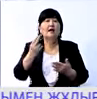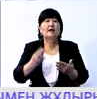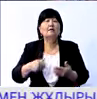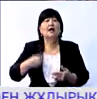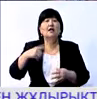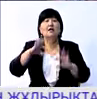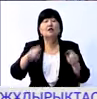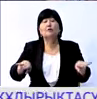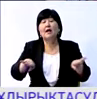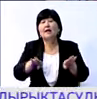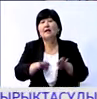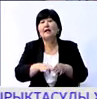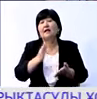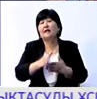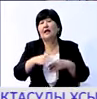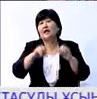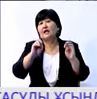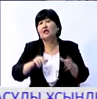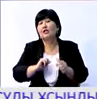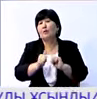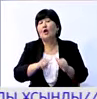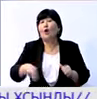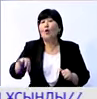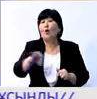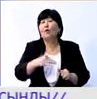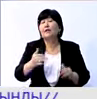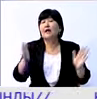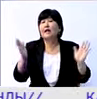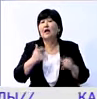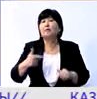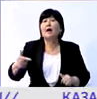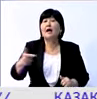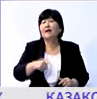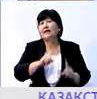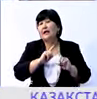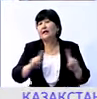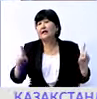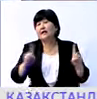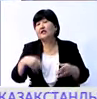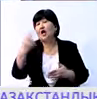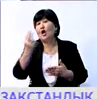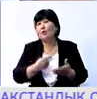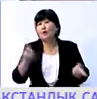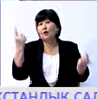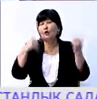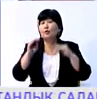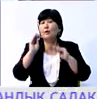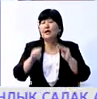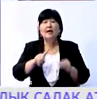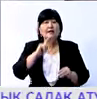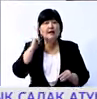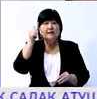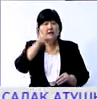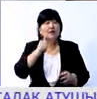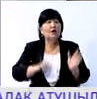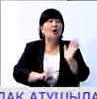арасындағы сабақтастықты жаңғырту, тәжірибе алмасу. Облыс аумағының табиғи, географиялық ерекшеліктерін бейнелейтін туындыларды жасау. Жастар жылы